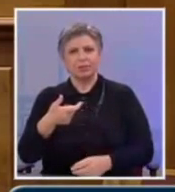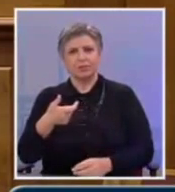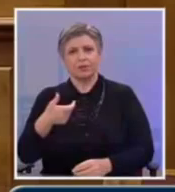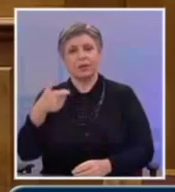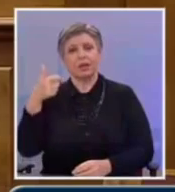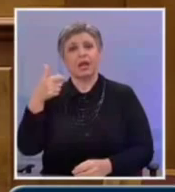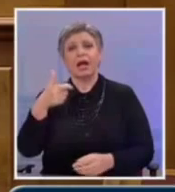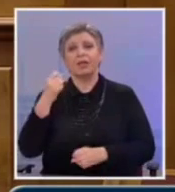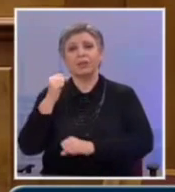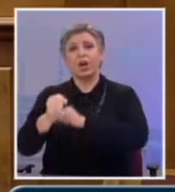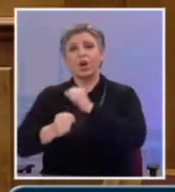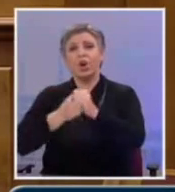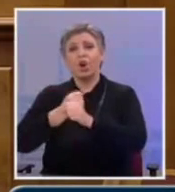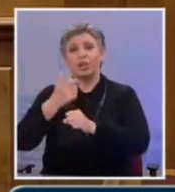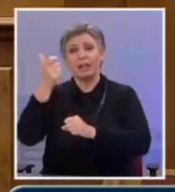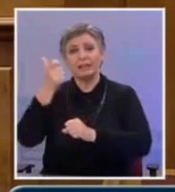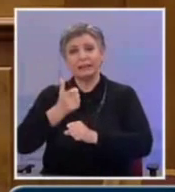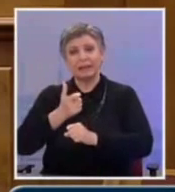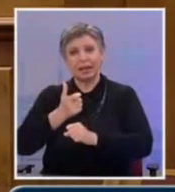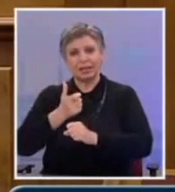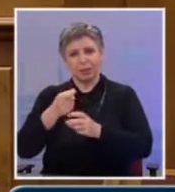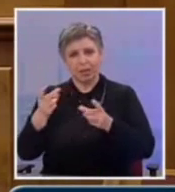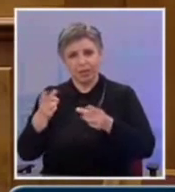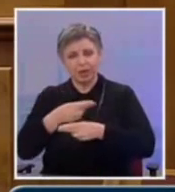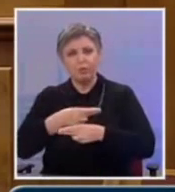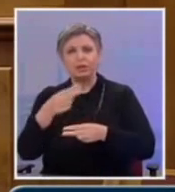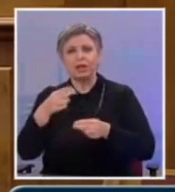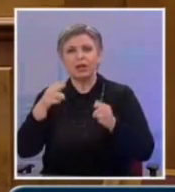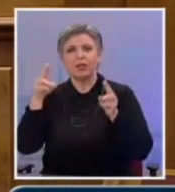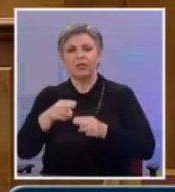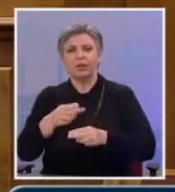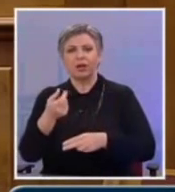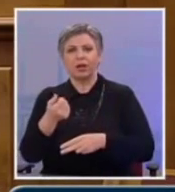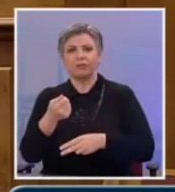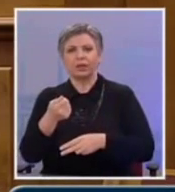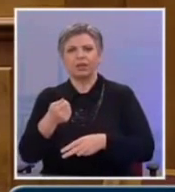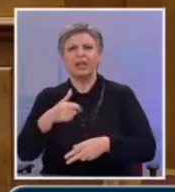τα συντάξιμα χρόνια και θα τους μειώσετε τη σύνταξη με πιστωτική γραμμή ή με μνημόνιο